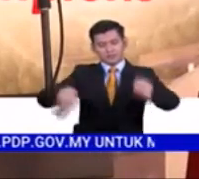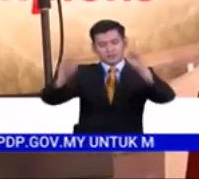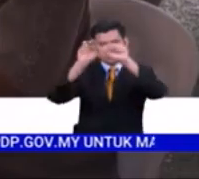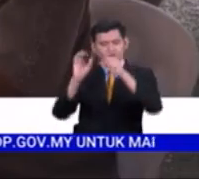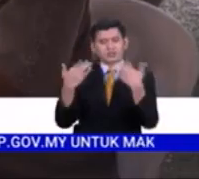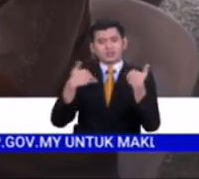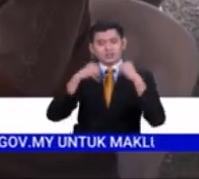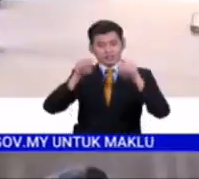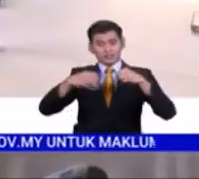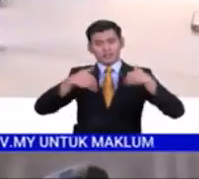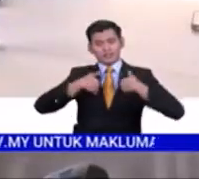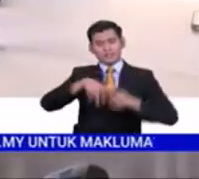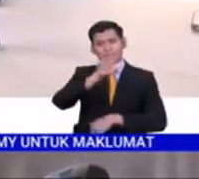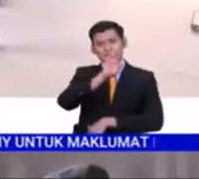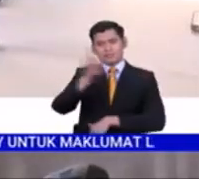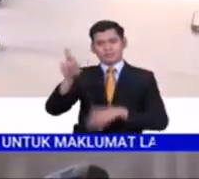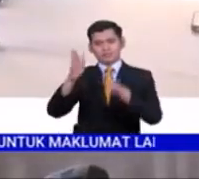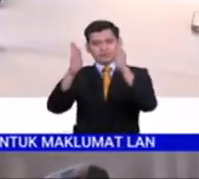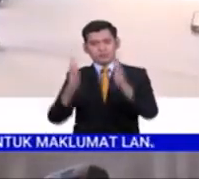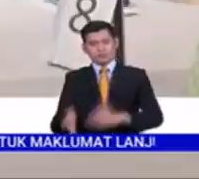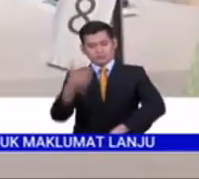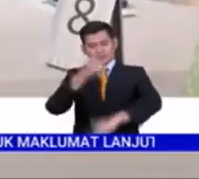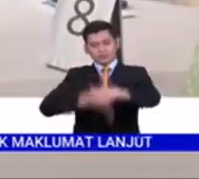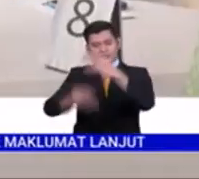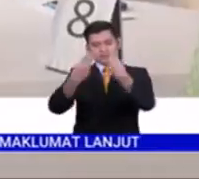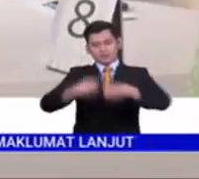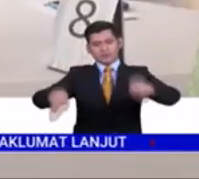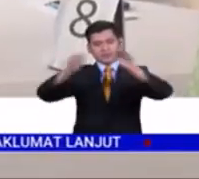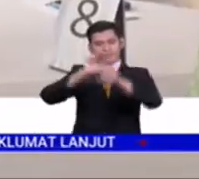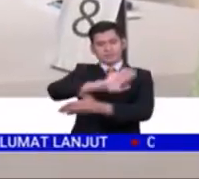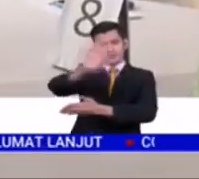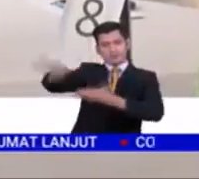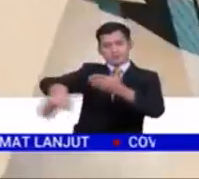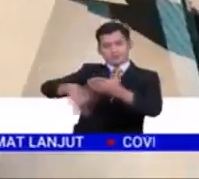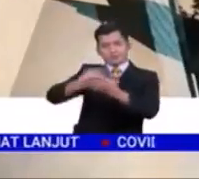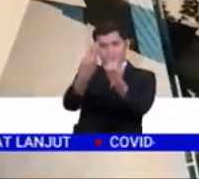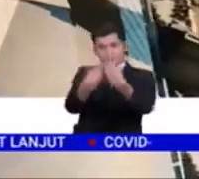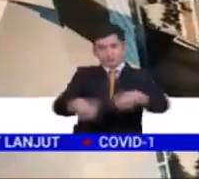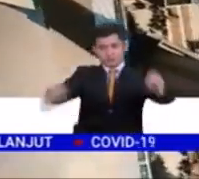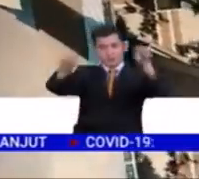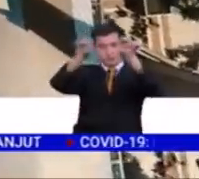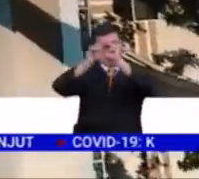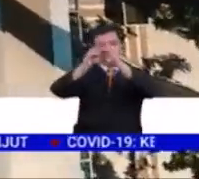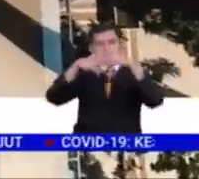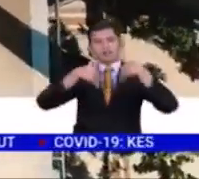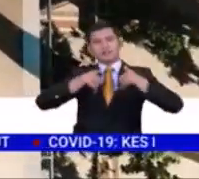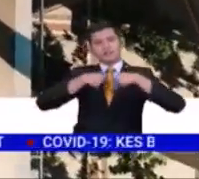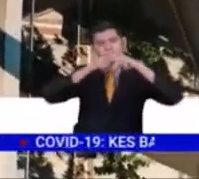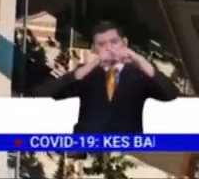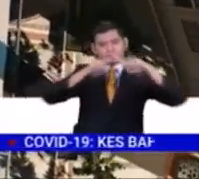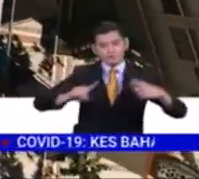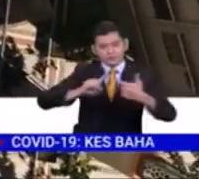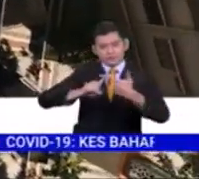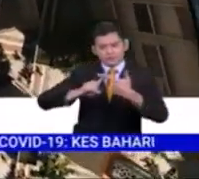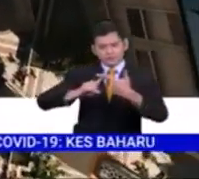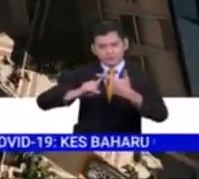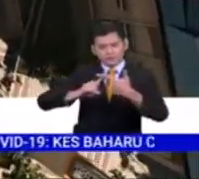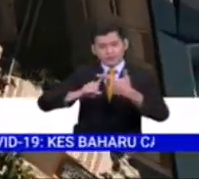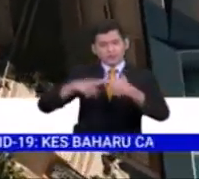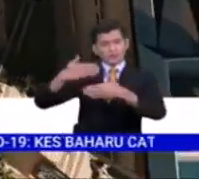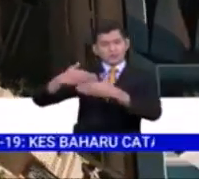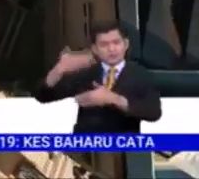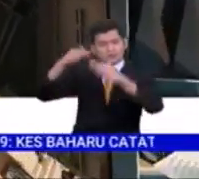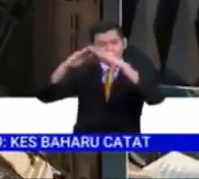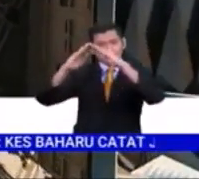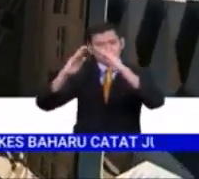kira-kira 3,000 jemaah dalam satu-satu masa. Manakala keseluruhan kompleks masjid turut merangkumi Dewan Serbaguna, dua blok kediaman